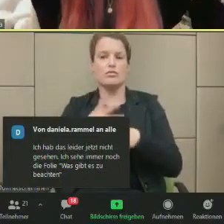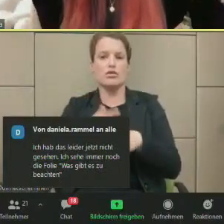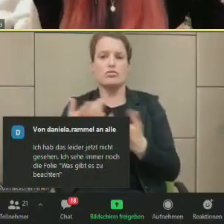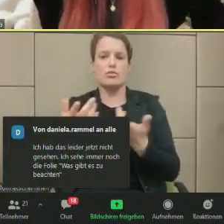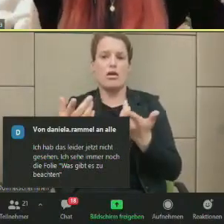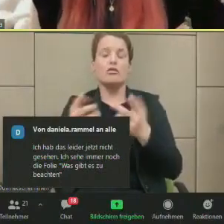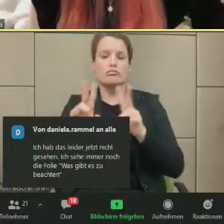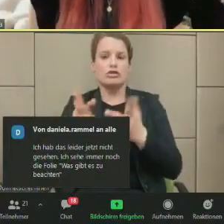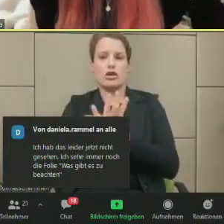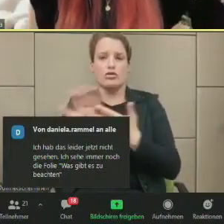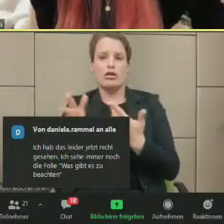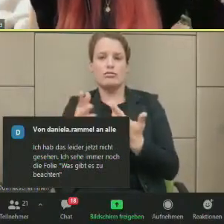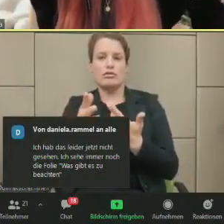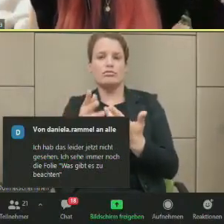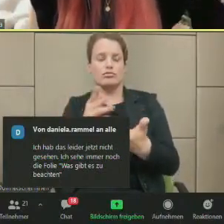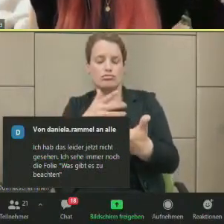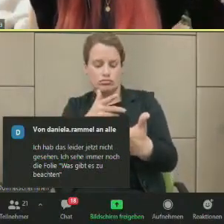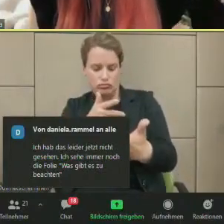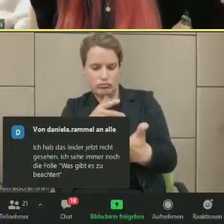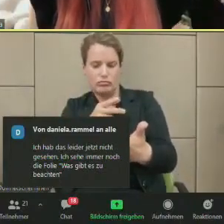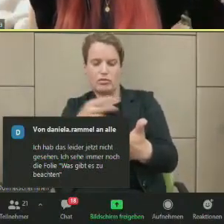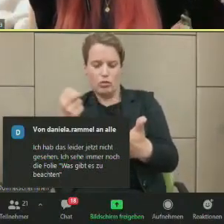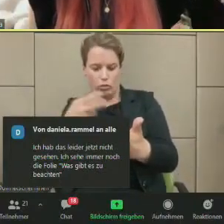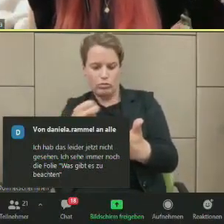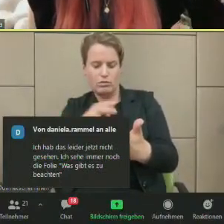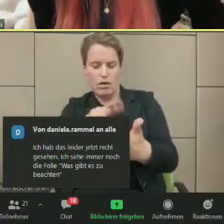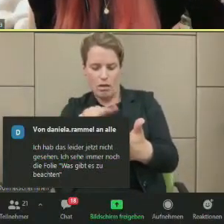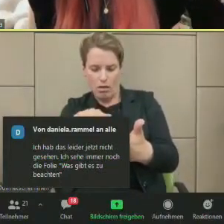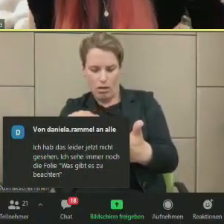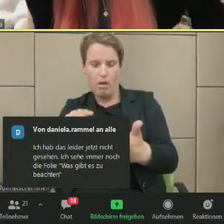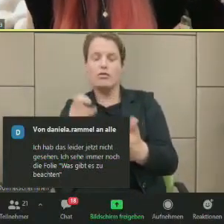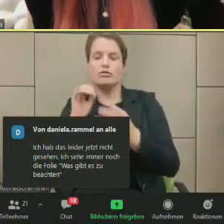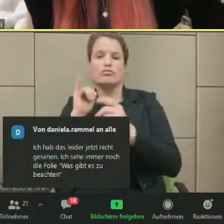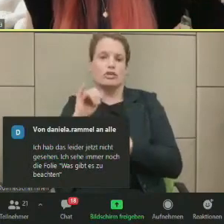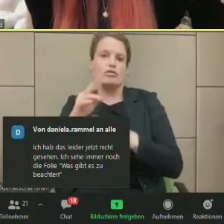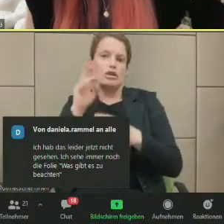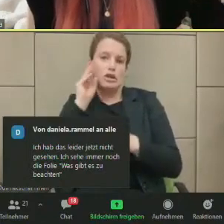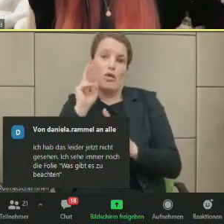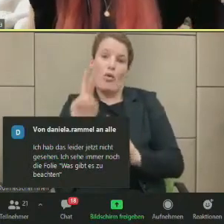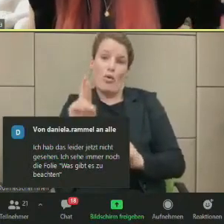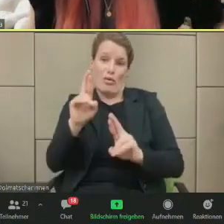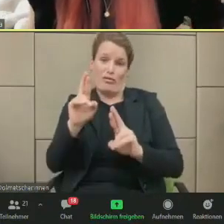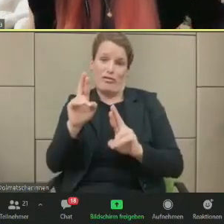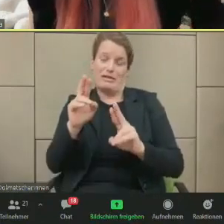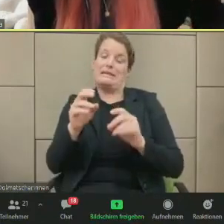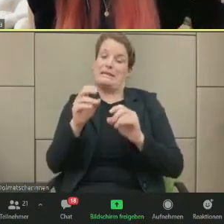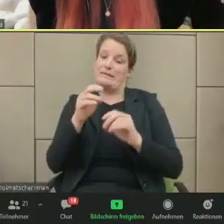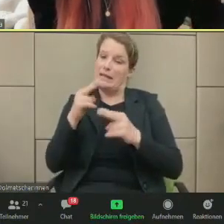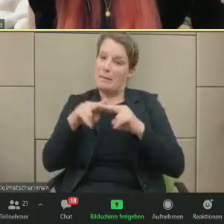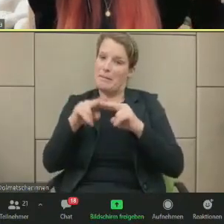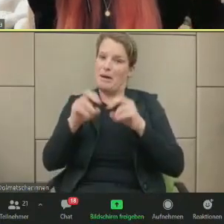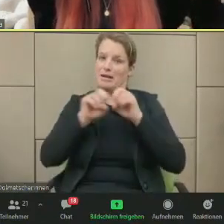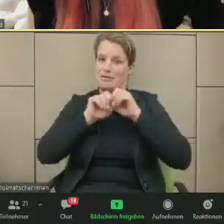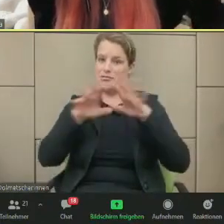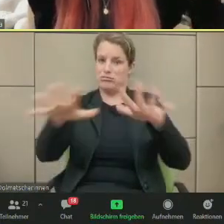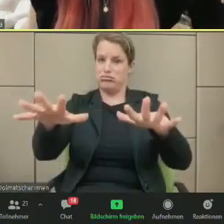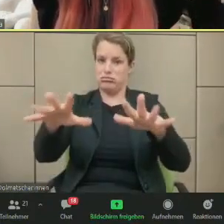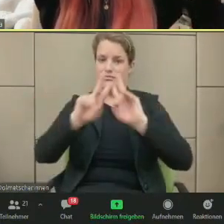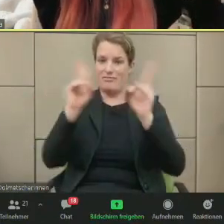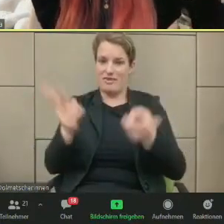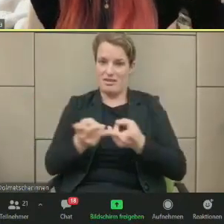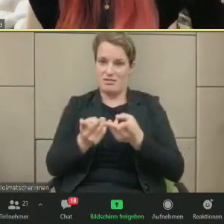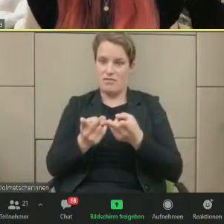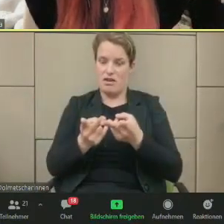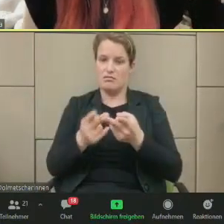können. Also hoffentlich kommt das bald flächendeckend und auch gratis, weil jeder sollte da Zugriff dazu haben.